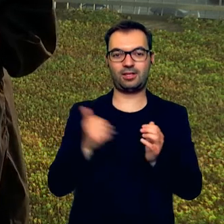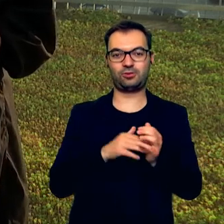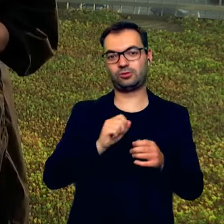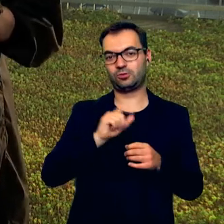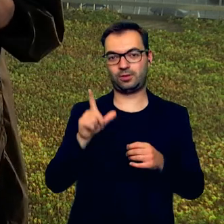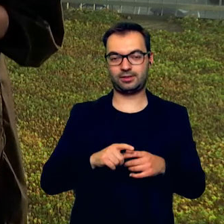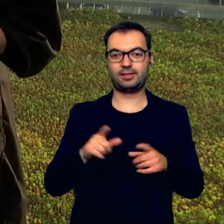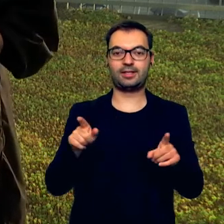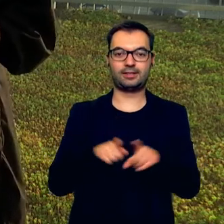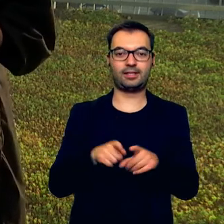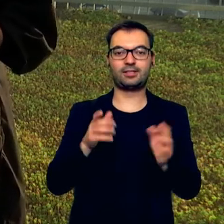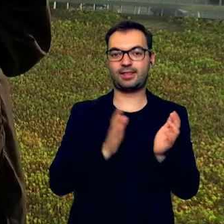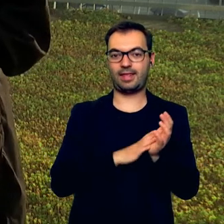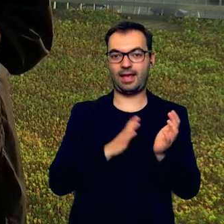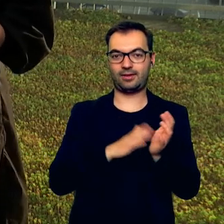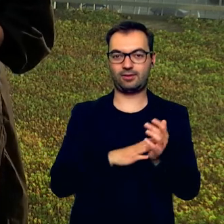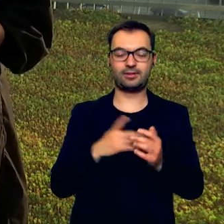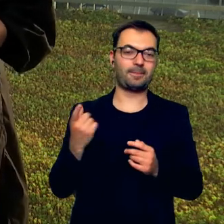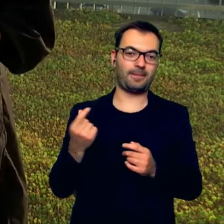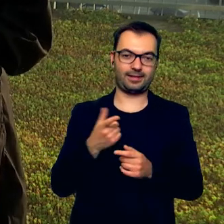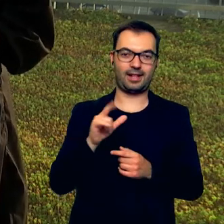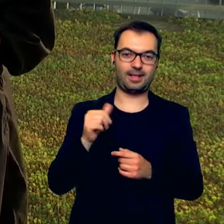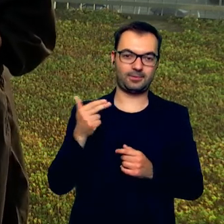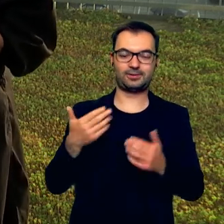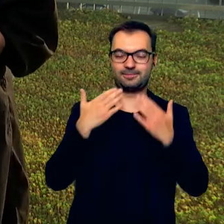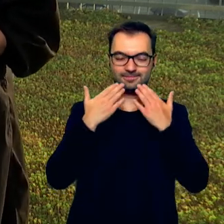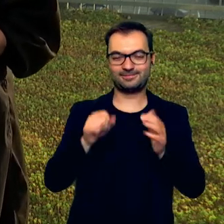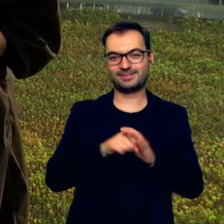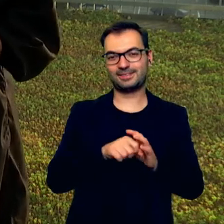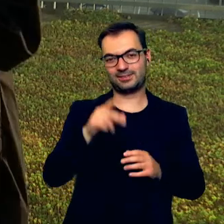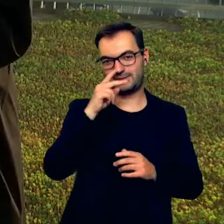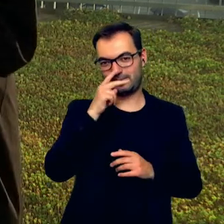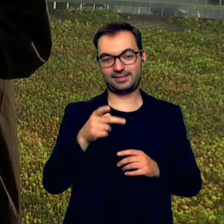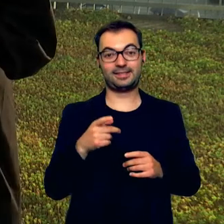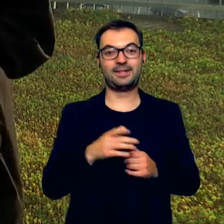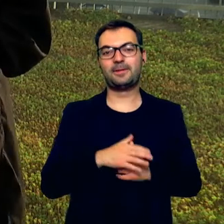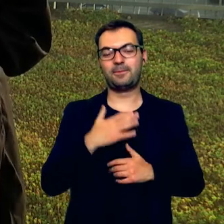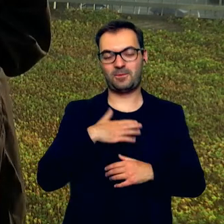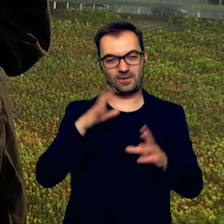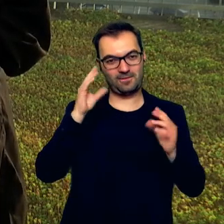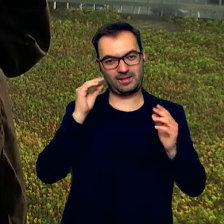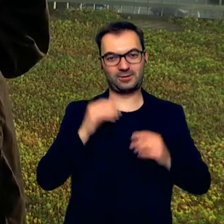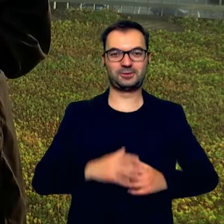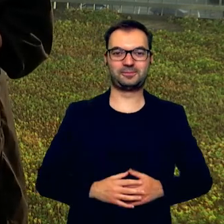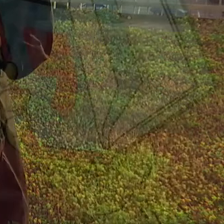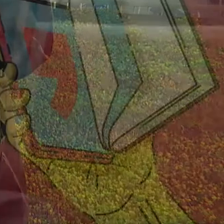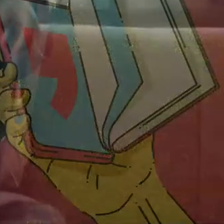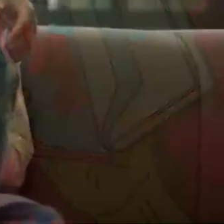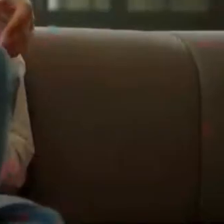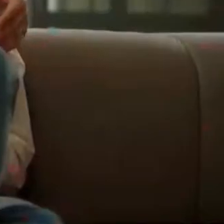zakupy w Empiku, a także nagrody od naszego partnera, a więc od Liptona. Do zobaczenia, drodzy Państwo, i smakowitego wieczoru.